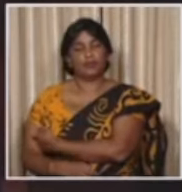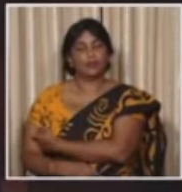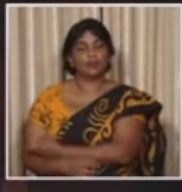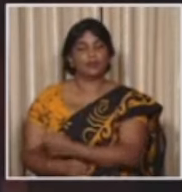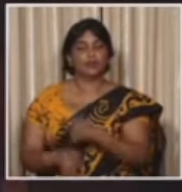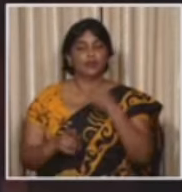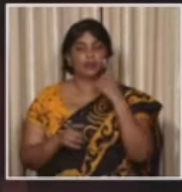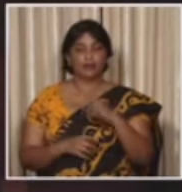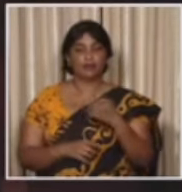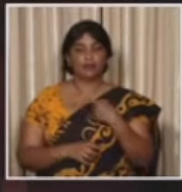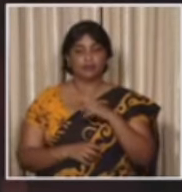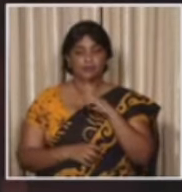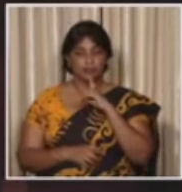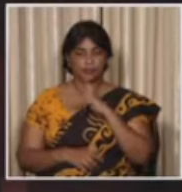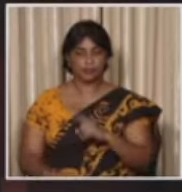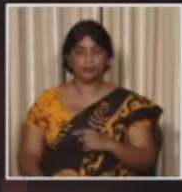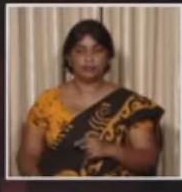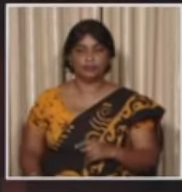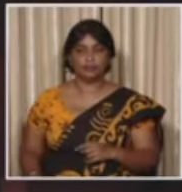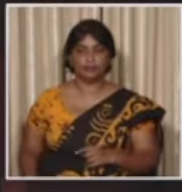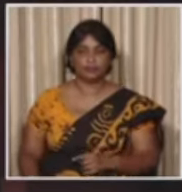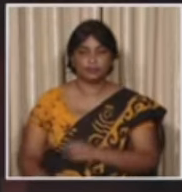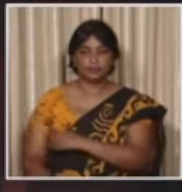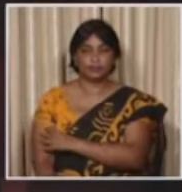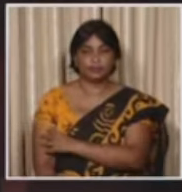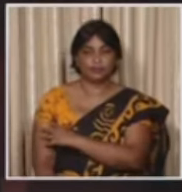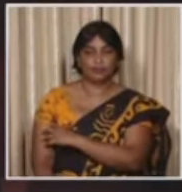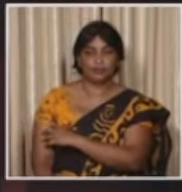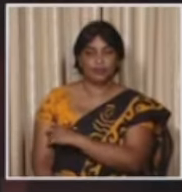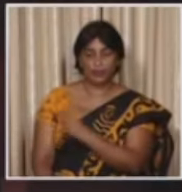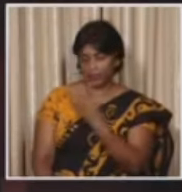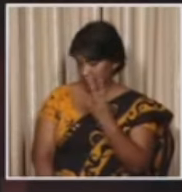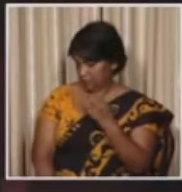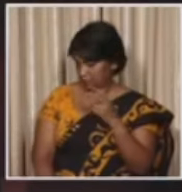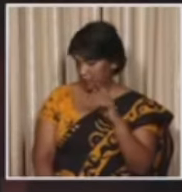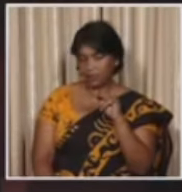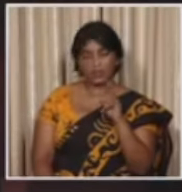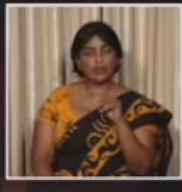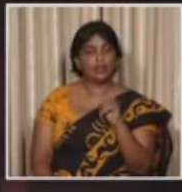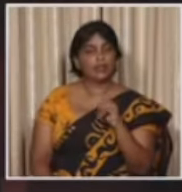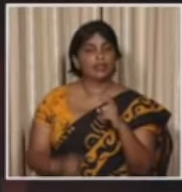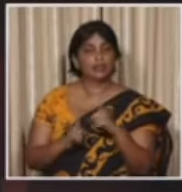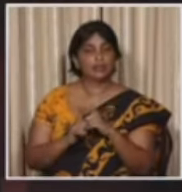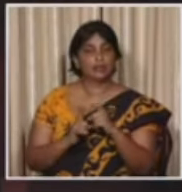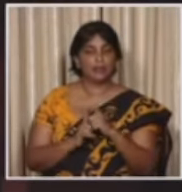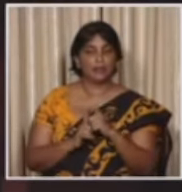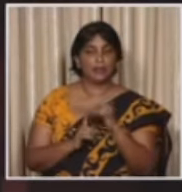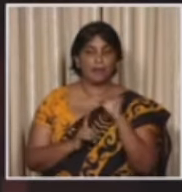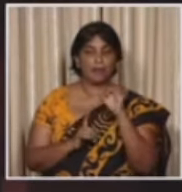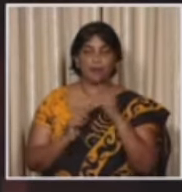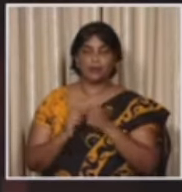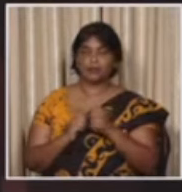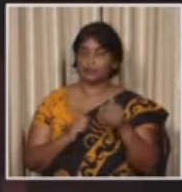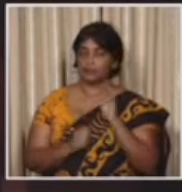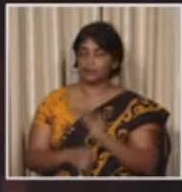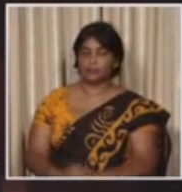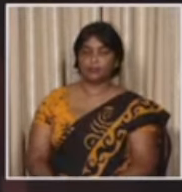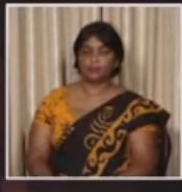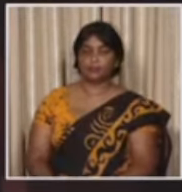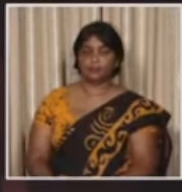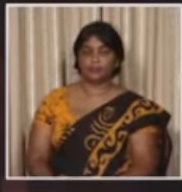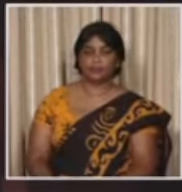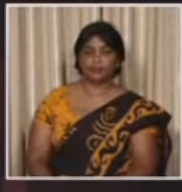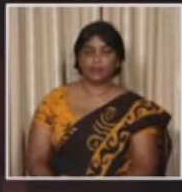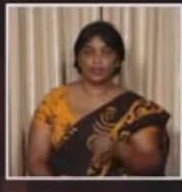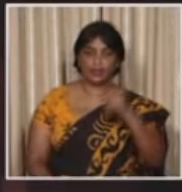people. ඒ නිසා මම යෝජනා කරනවා මේක 2026 දෙසැම්බර් 15 තෙක් ක්‍රියාත්මක කරන්නට කටයුතු කරන්නට.